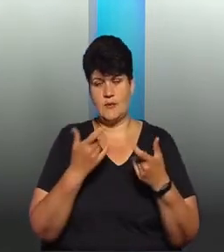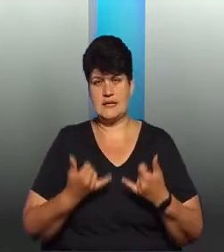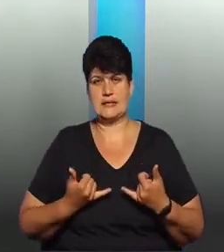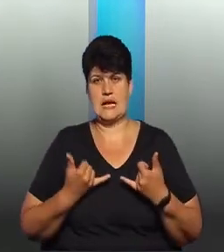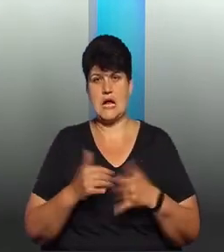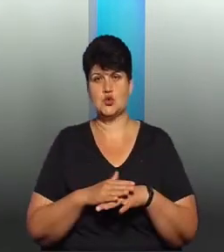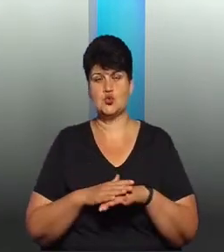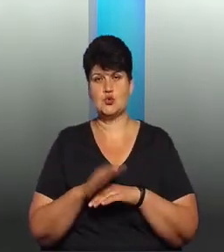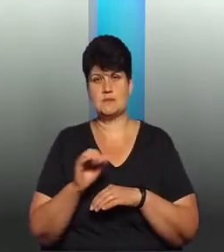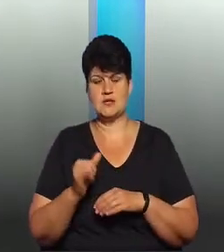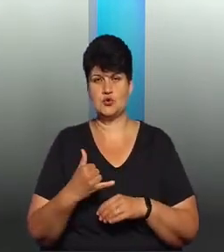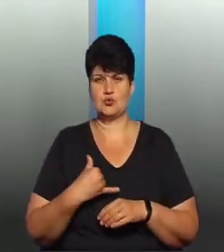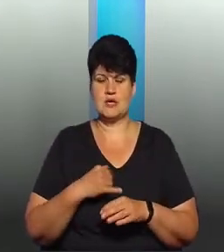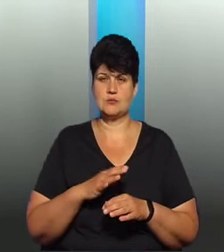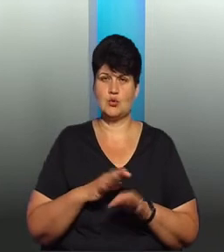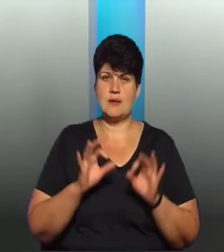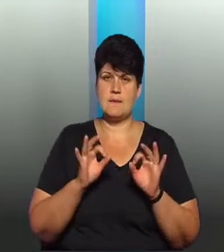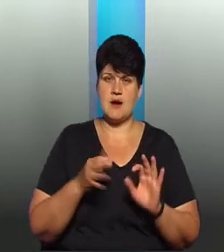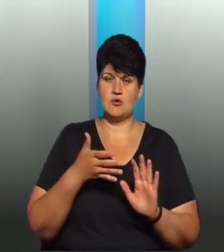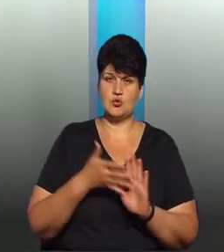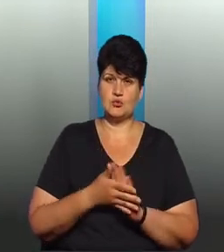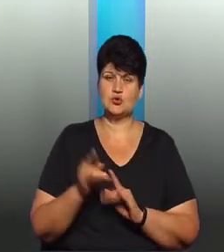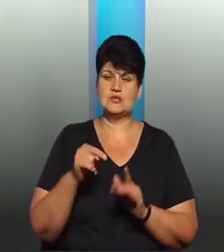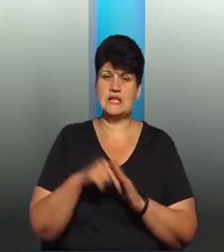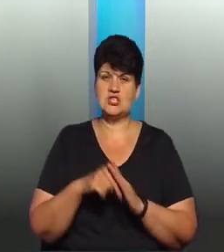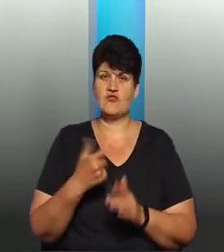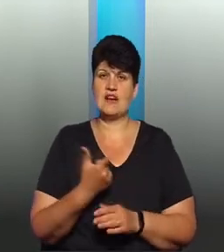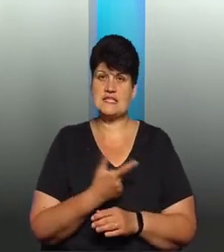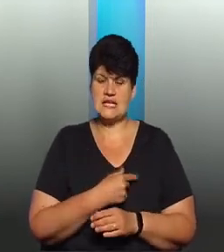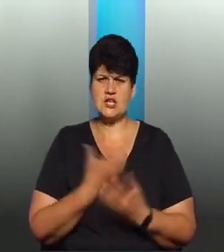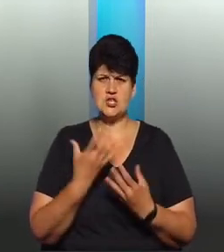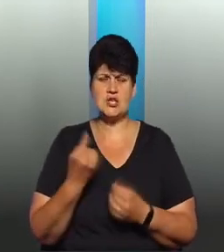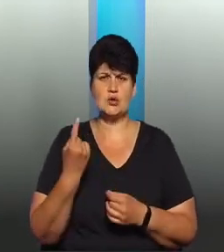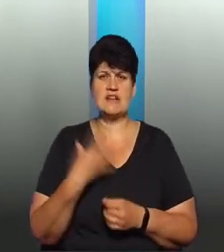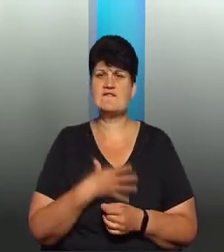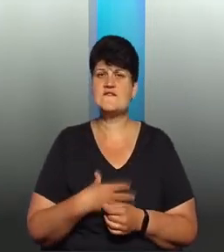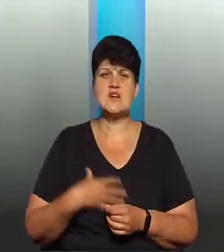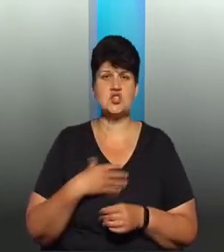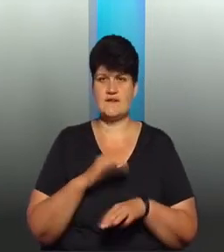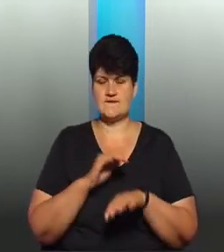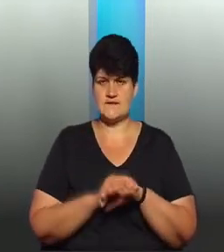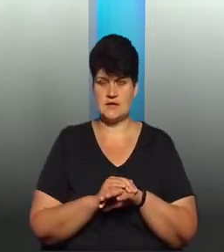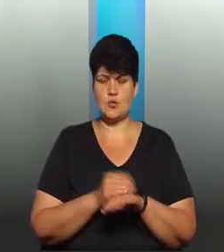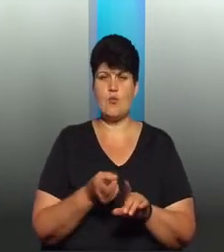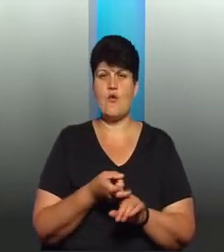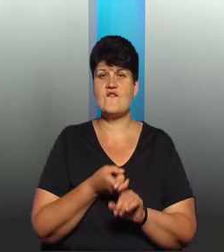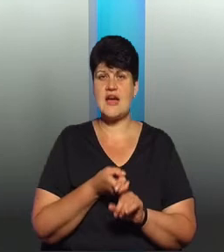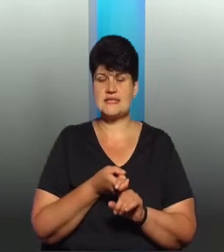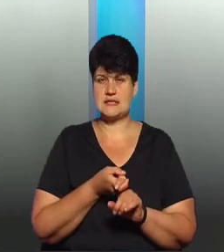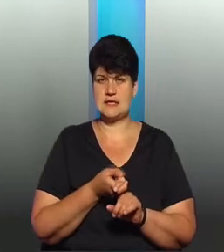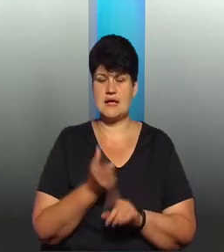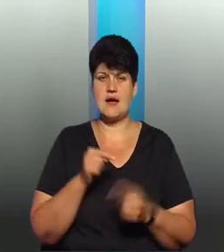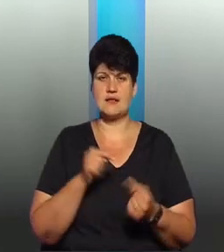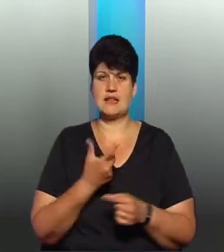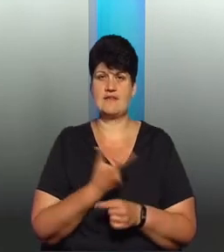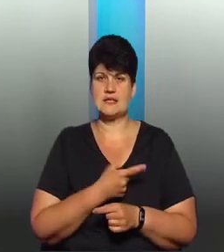правильне розуміння, що таке вакцинація. І ще один дуже важливий фактор, який пов'язаний з антивакцинальними настроями, це недовіра до